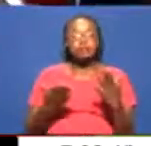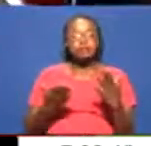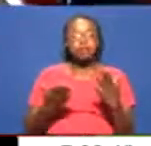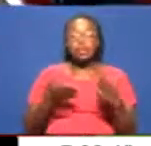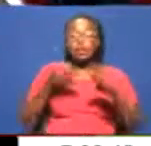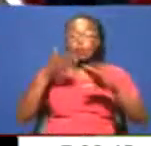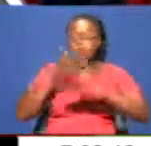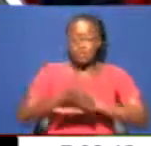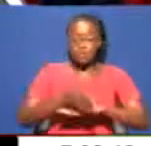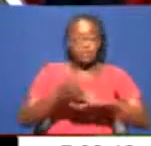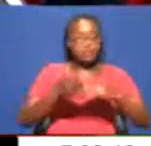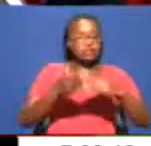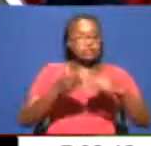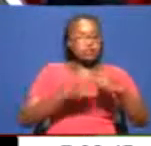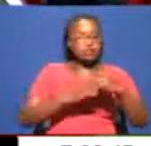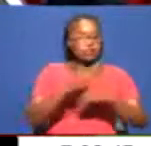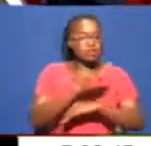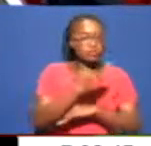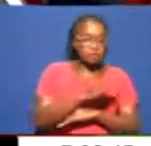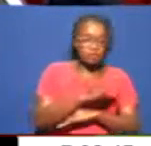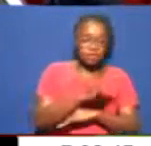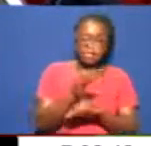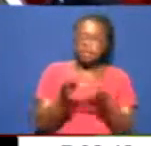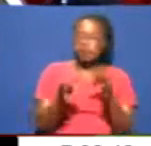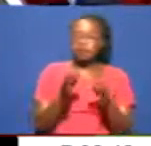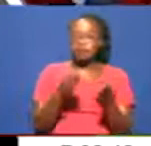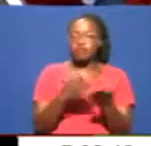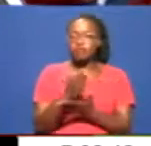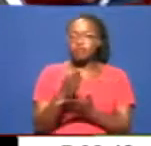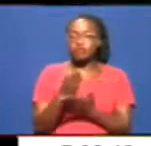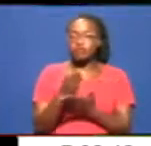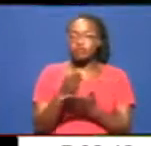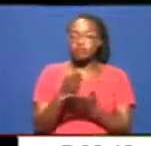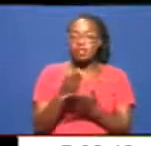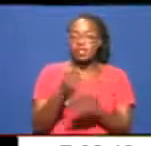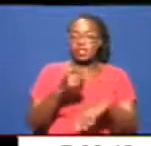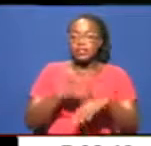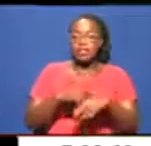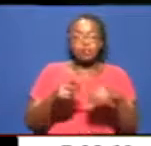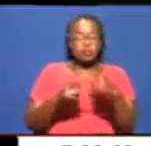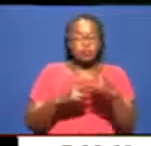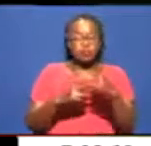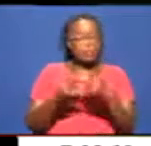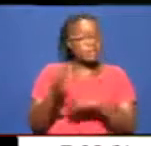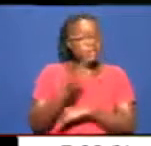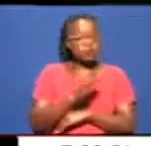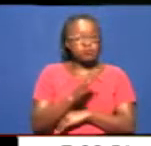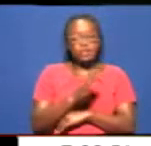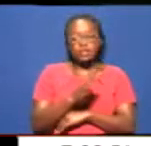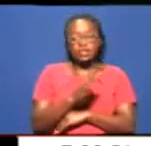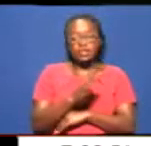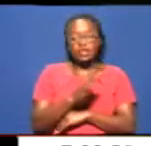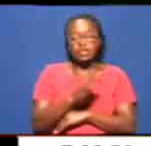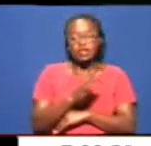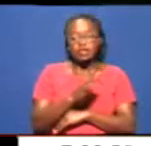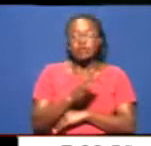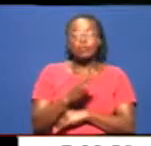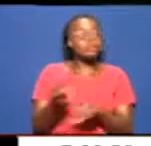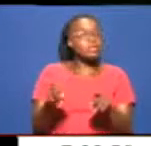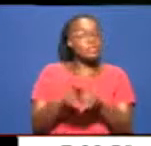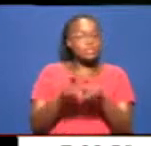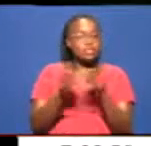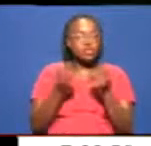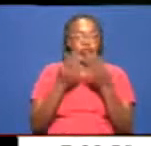bunge litaketi kupitia mida ya saa 1 ya jioni hivi, tutazidi kukuletea taarifa